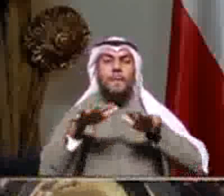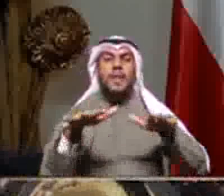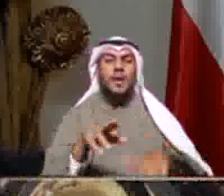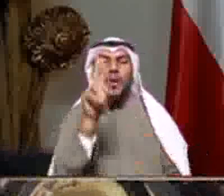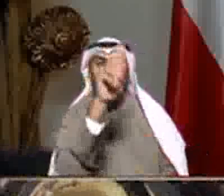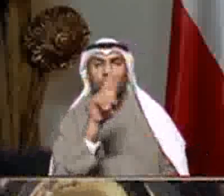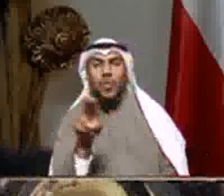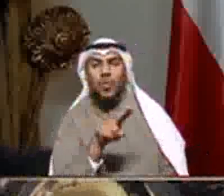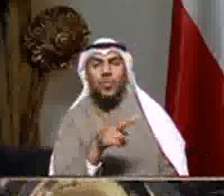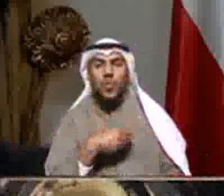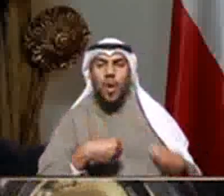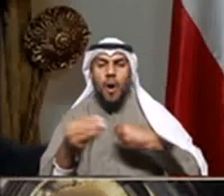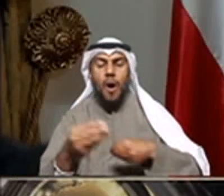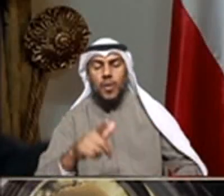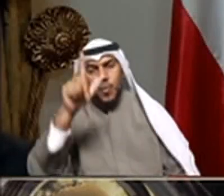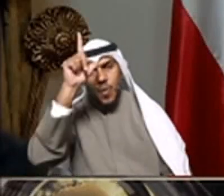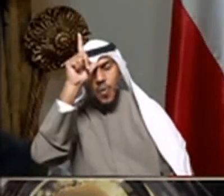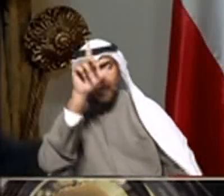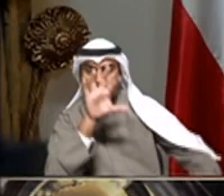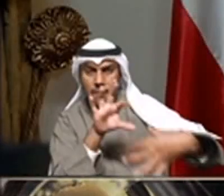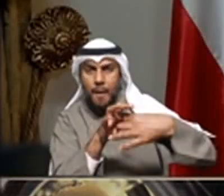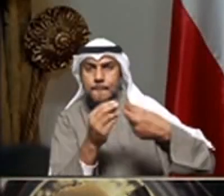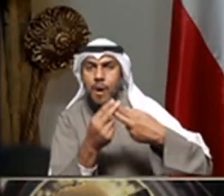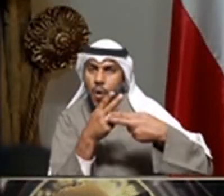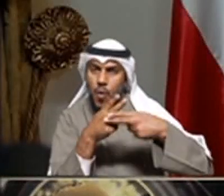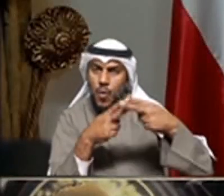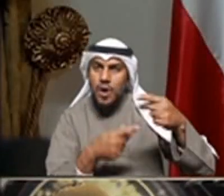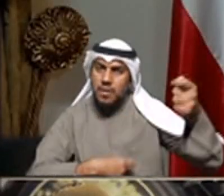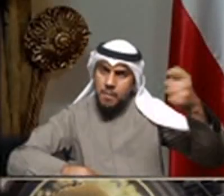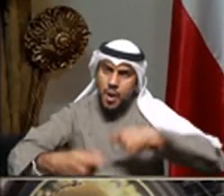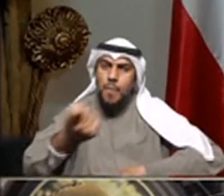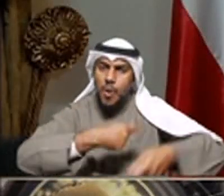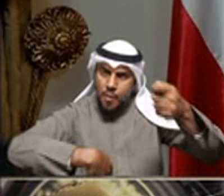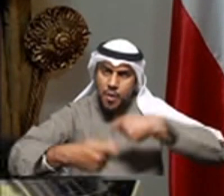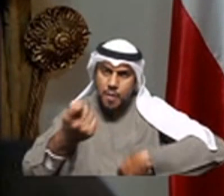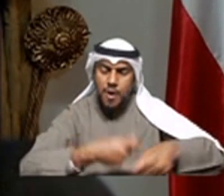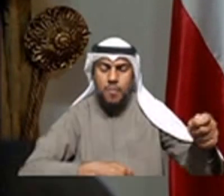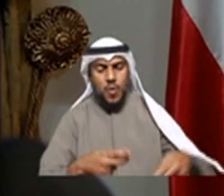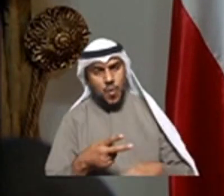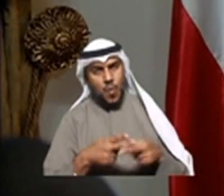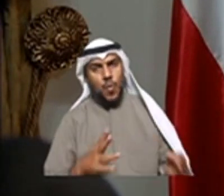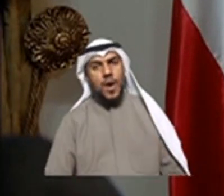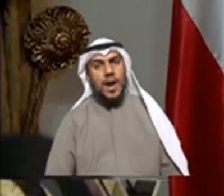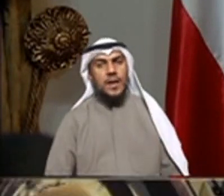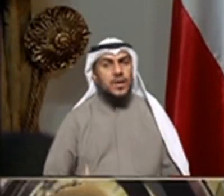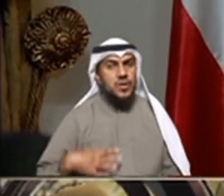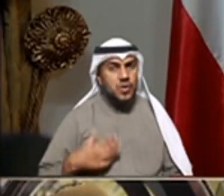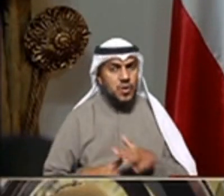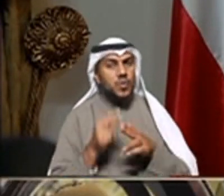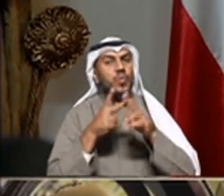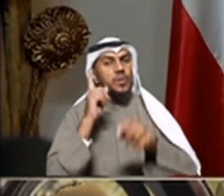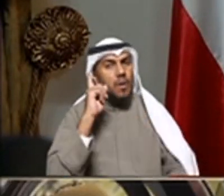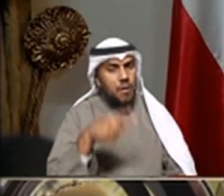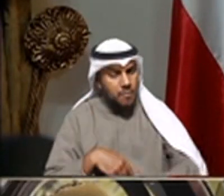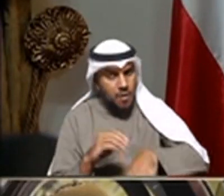ومتانة هذه العلاقات الثنائية وحرص القيادة السياسية في دولة الكويت بتوجيهات سامية من مقام سيدي حضرة صاحب السمو أمير دولة